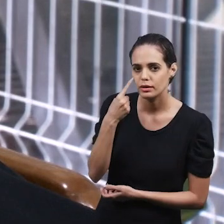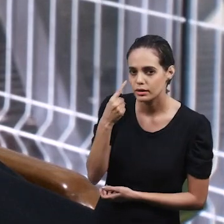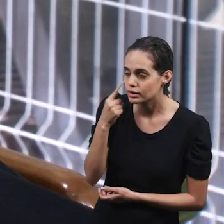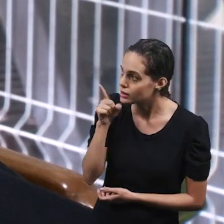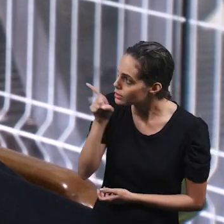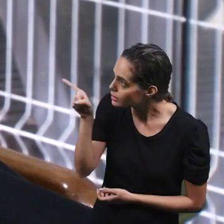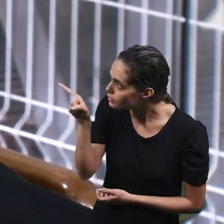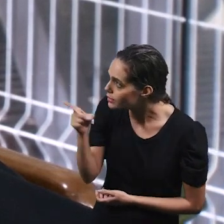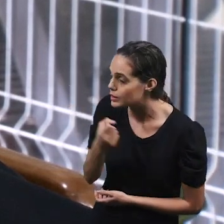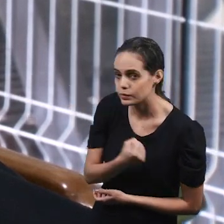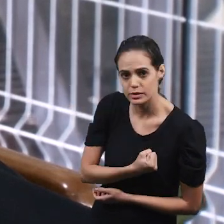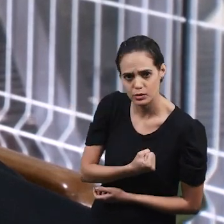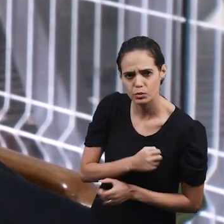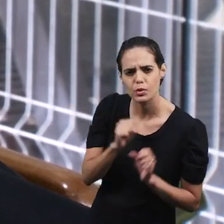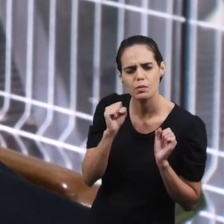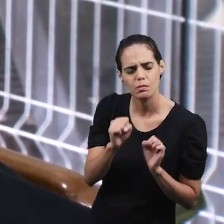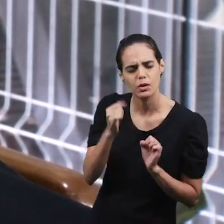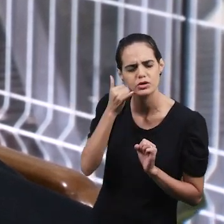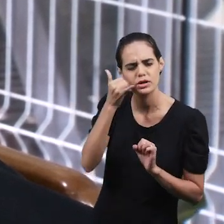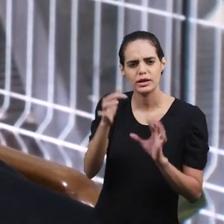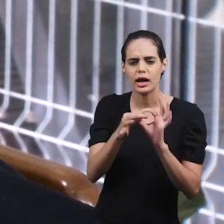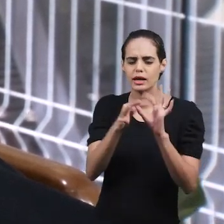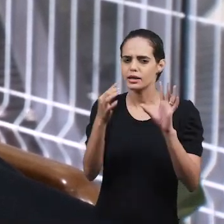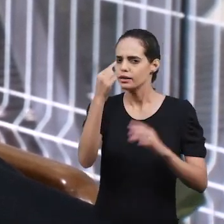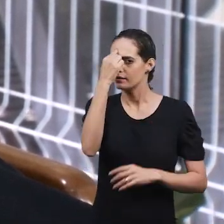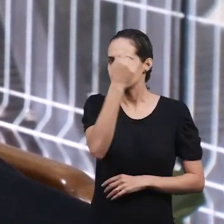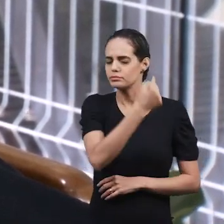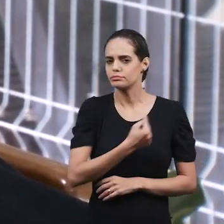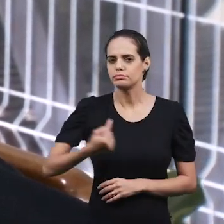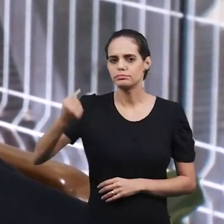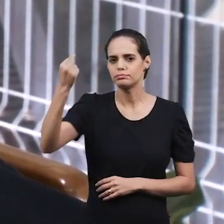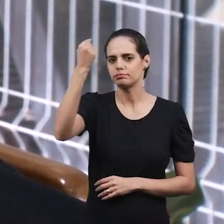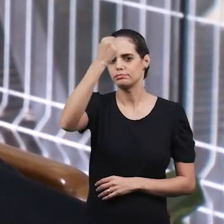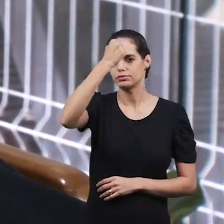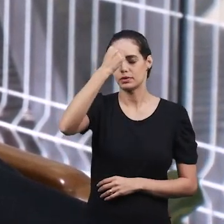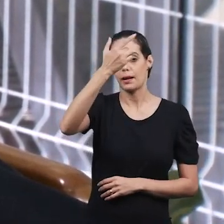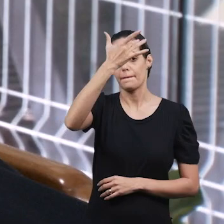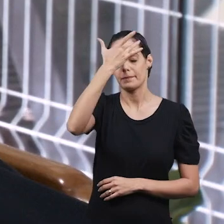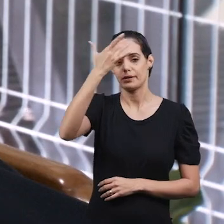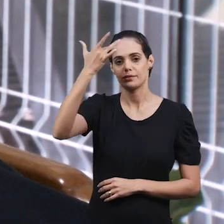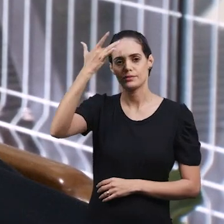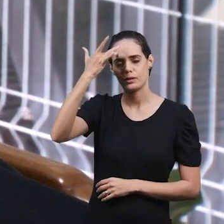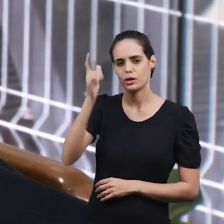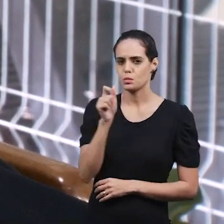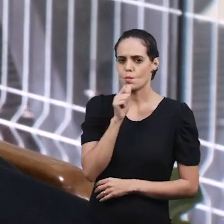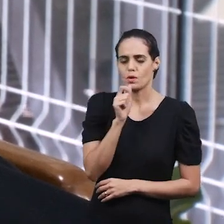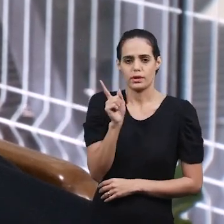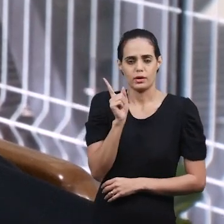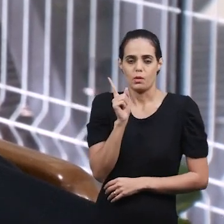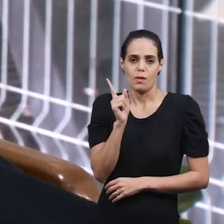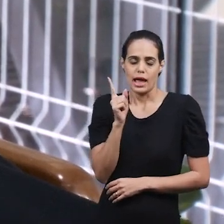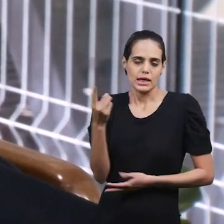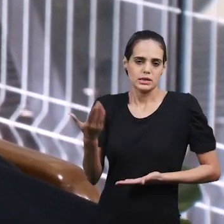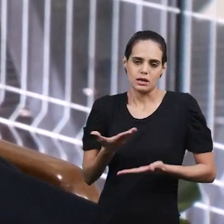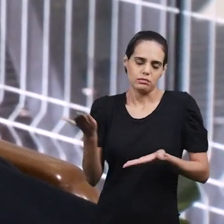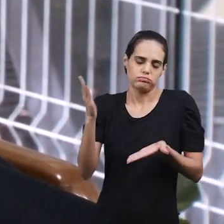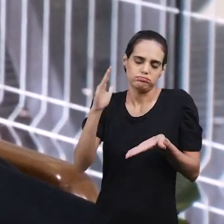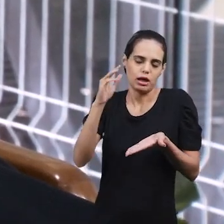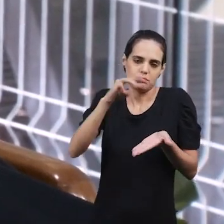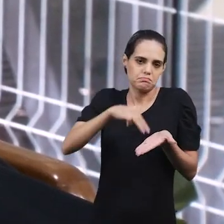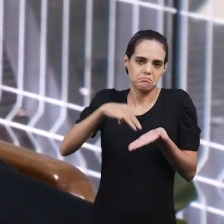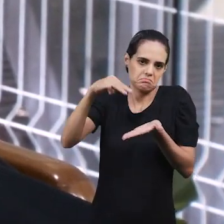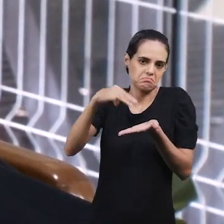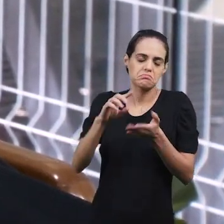la nuit pour ce numéro 0800 70 73 076. Un numéro exclusif pour